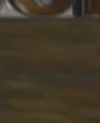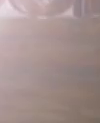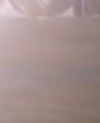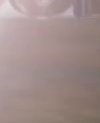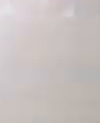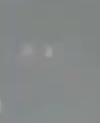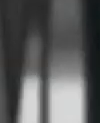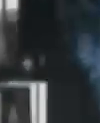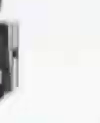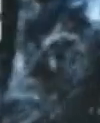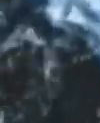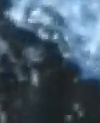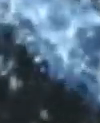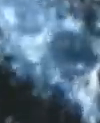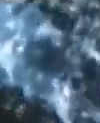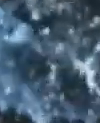Quiz